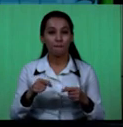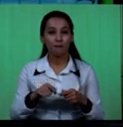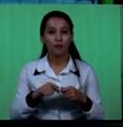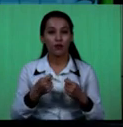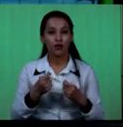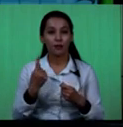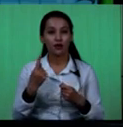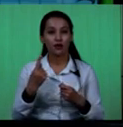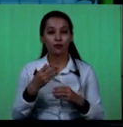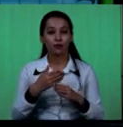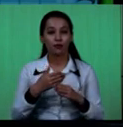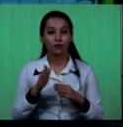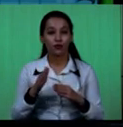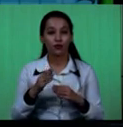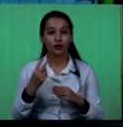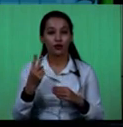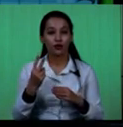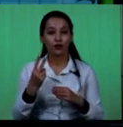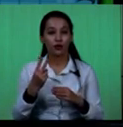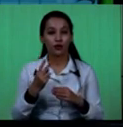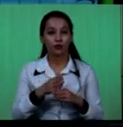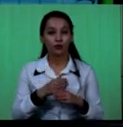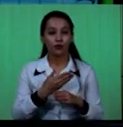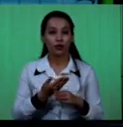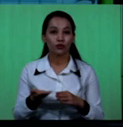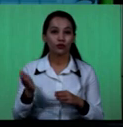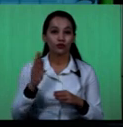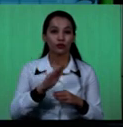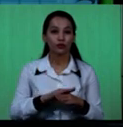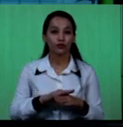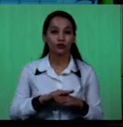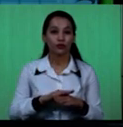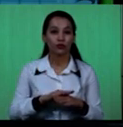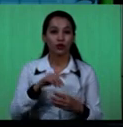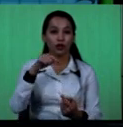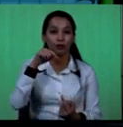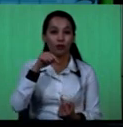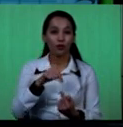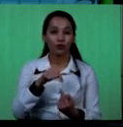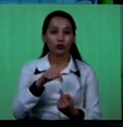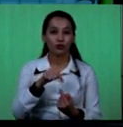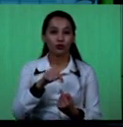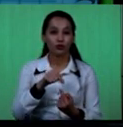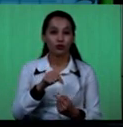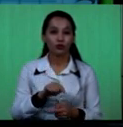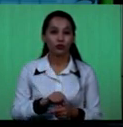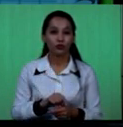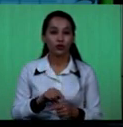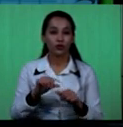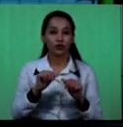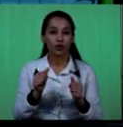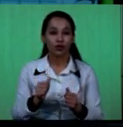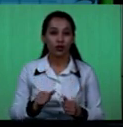bir bo'lagi ikkinchi bo'lak ustiga aynan mos tushsa, bunday shakl